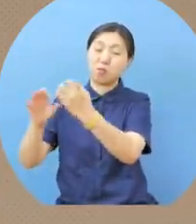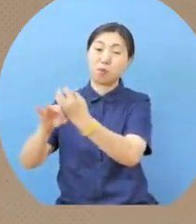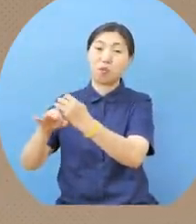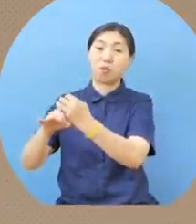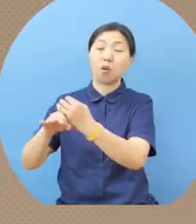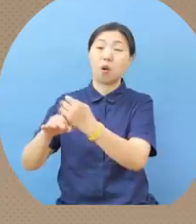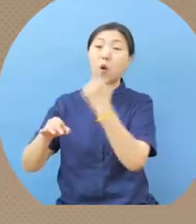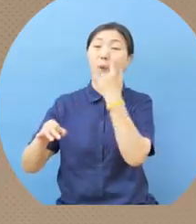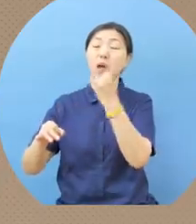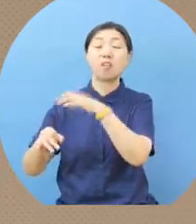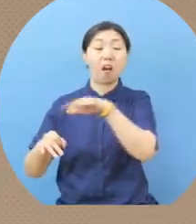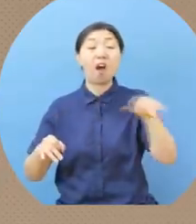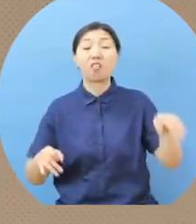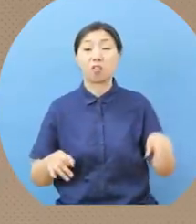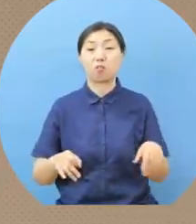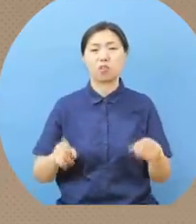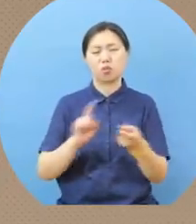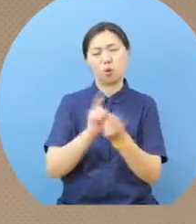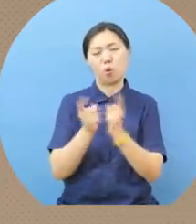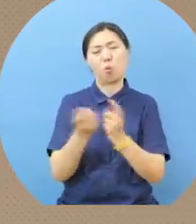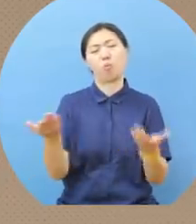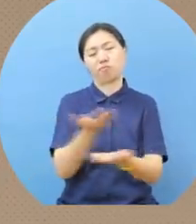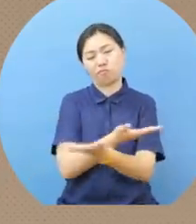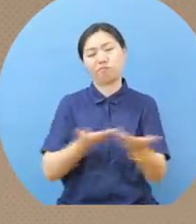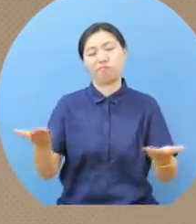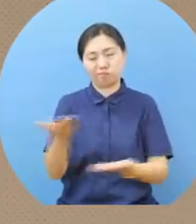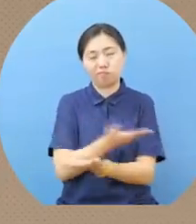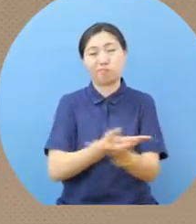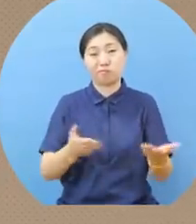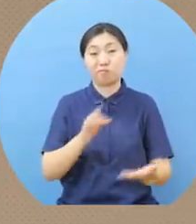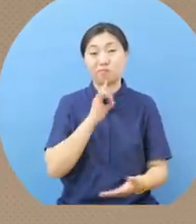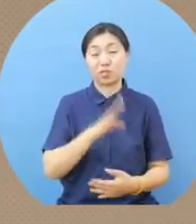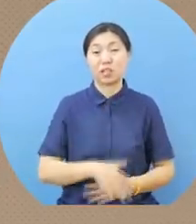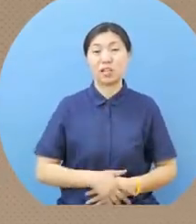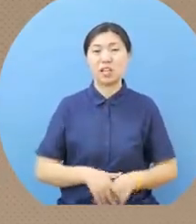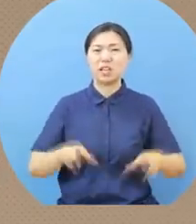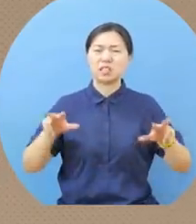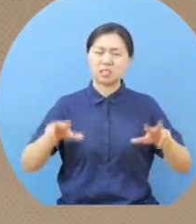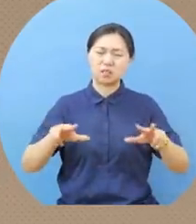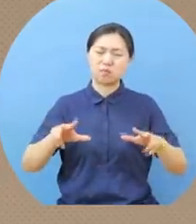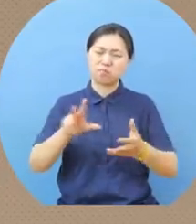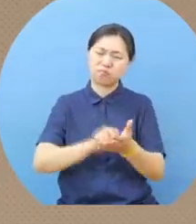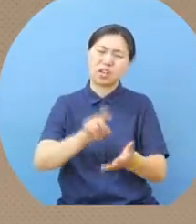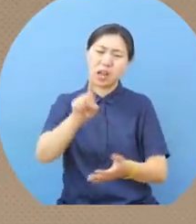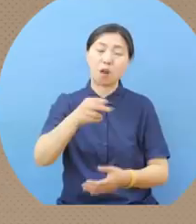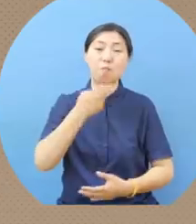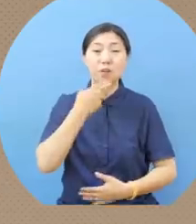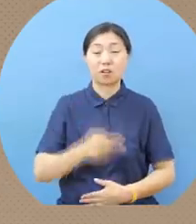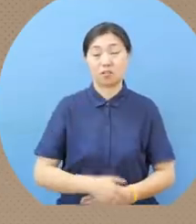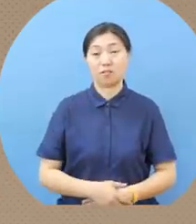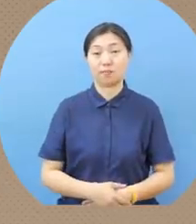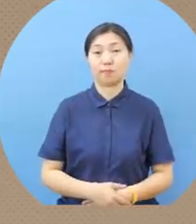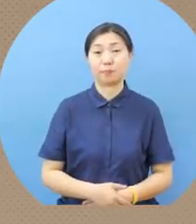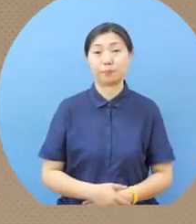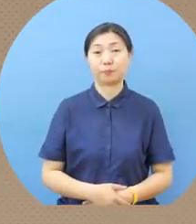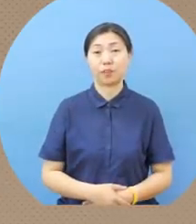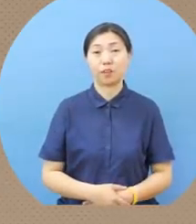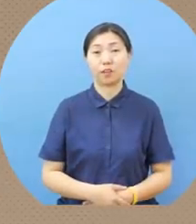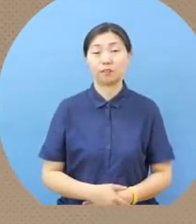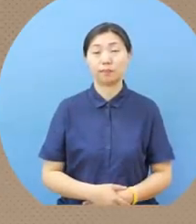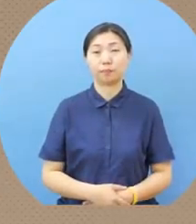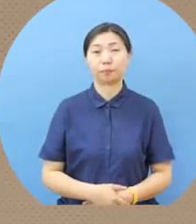갈 거야 그러고 꼭 그런거예요 그러 왔다갔다하는 거야 내가 본 지금은 아무 문제가 없어요